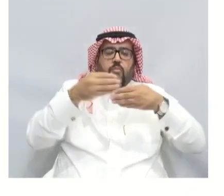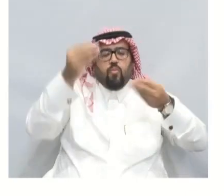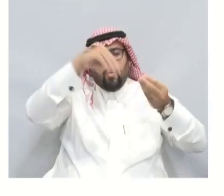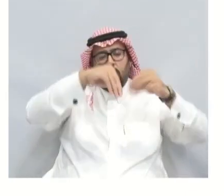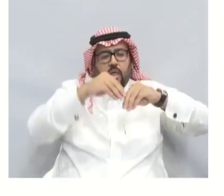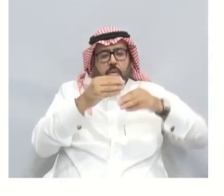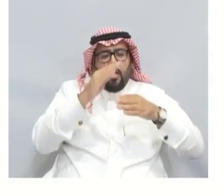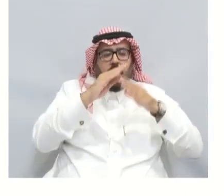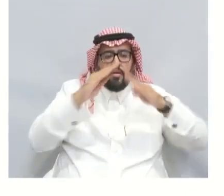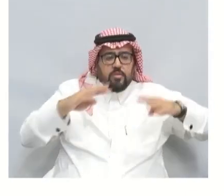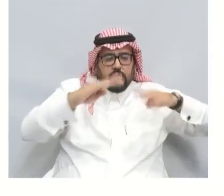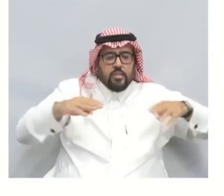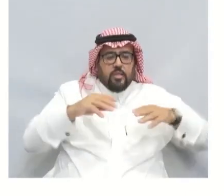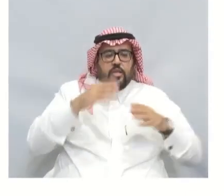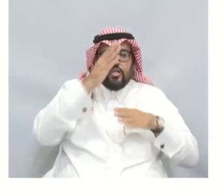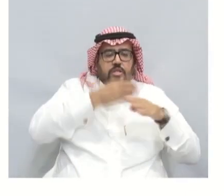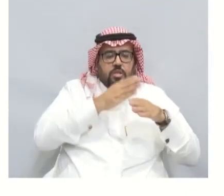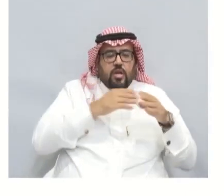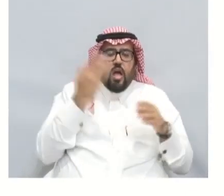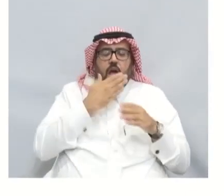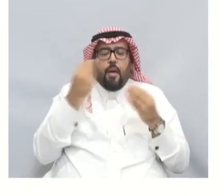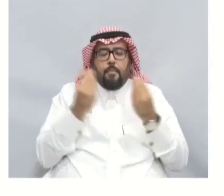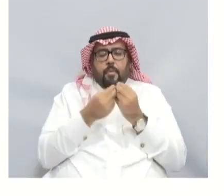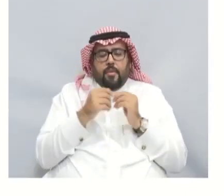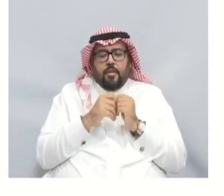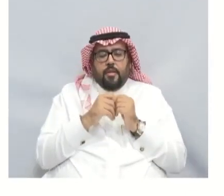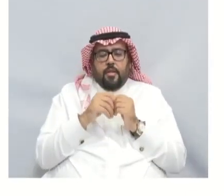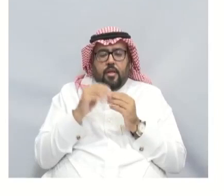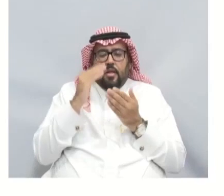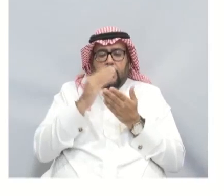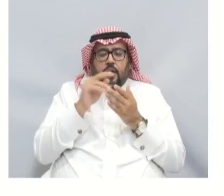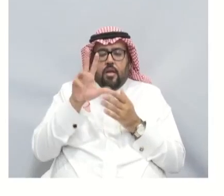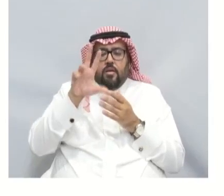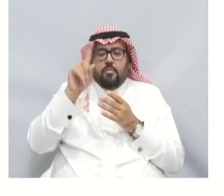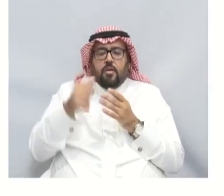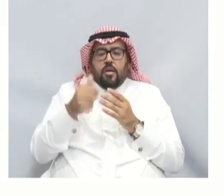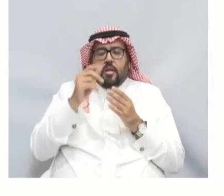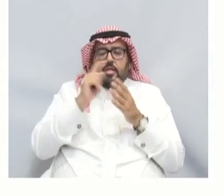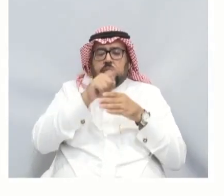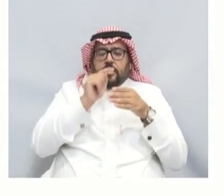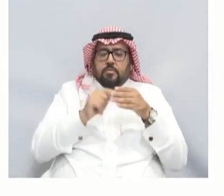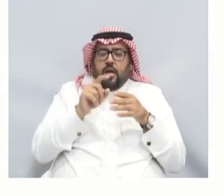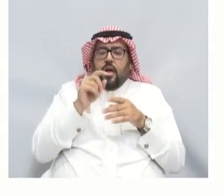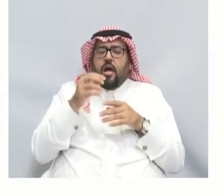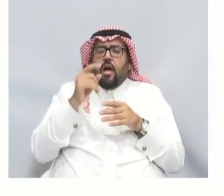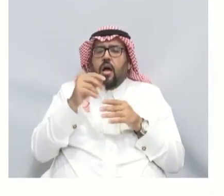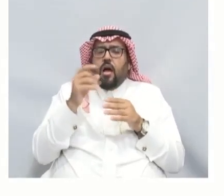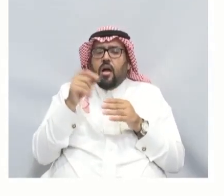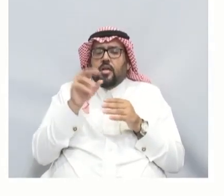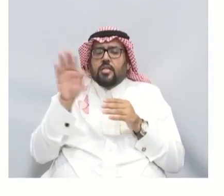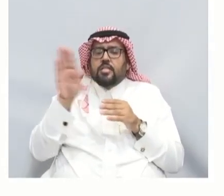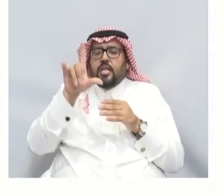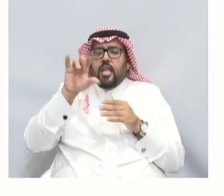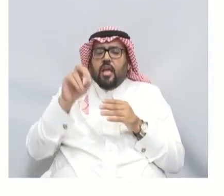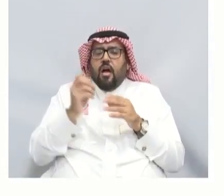وجدنا مكوناتها. أول حاجة نقرأ سويا، البراكين الدرعية نسبة قليلة من السيليكا